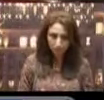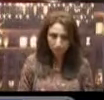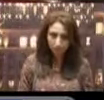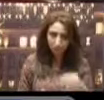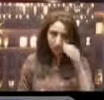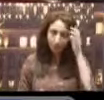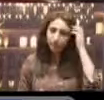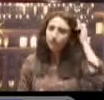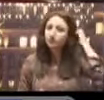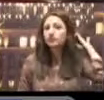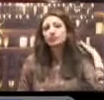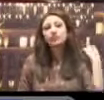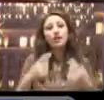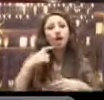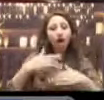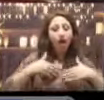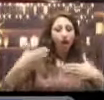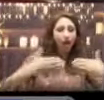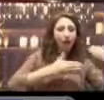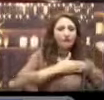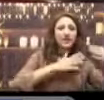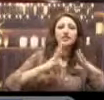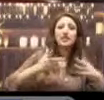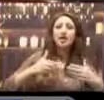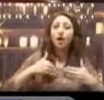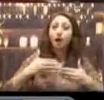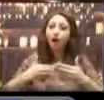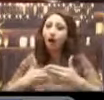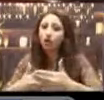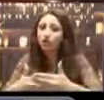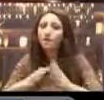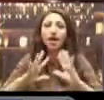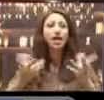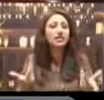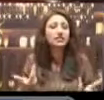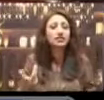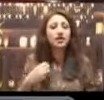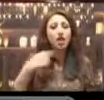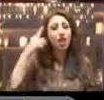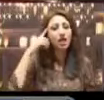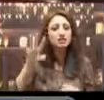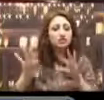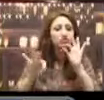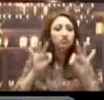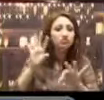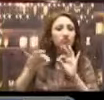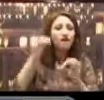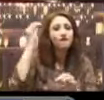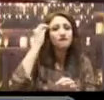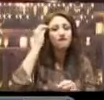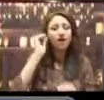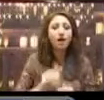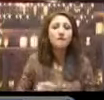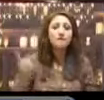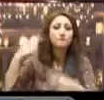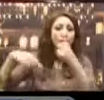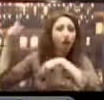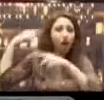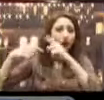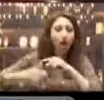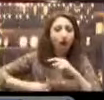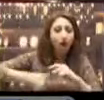اعرف انا لما ابعد ببعد قد ايه، ولما اقرب اقرب قد ايه. وساعتها كان على طول الاختيار ان مفيش مرجع